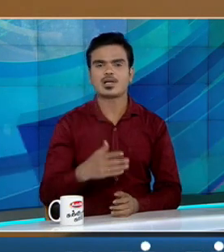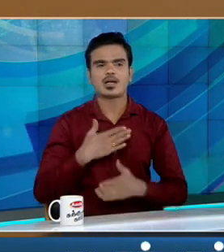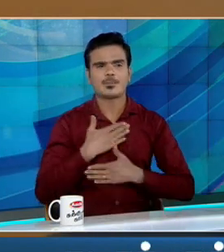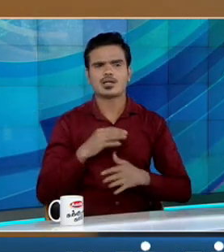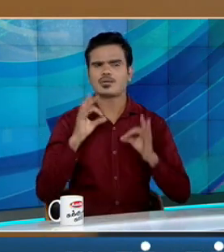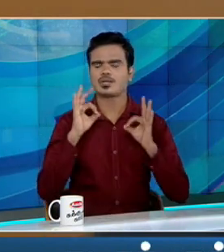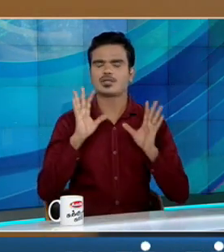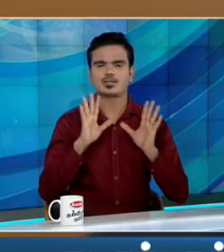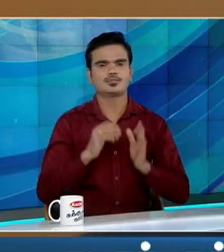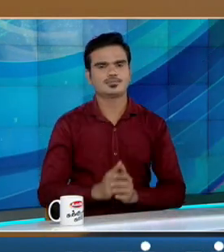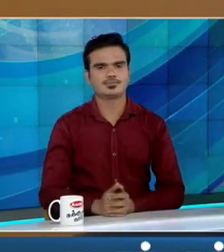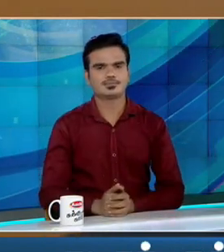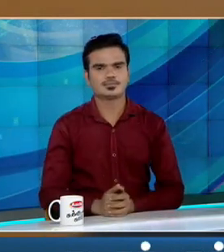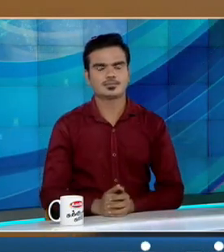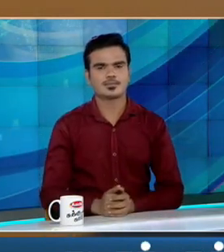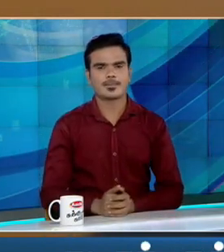மனதுக்கு நிறைவாகவும் இருக்குது.